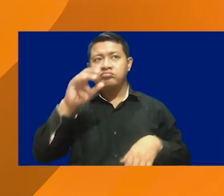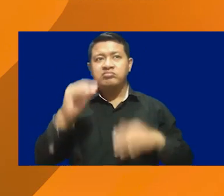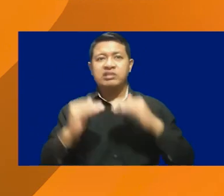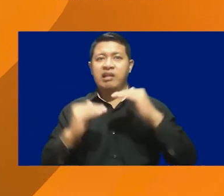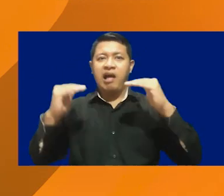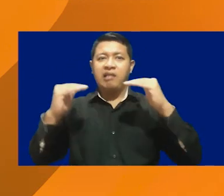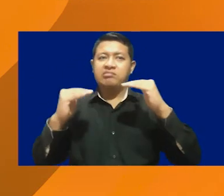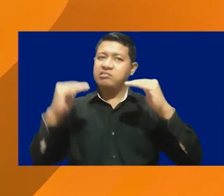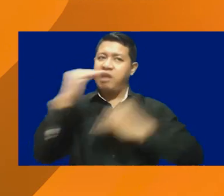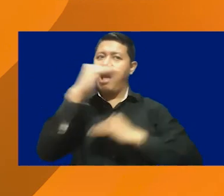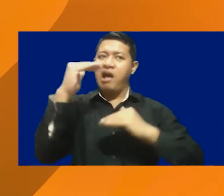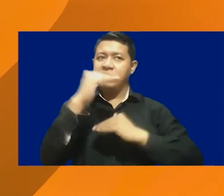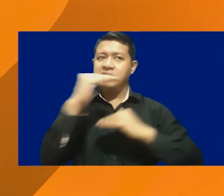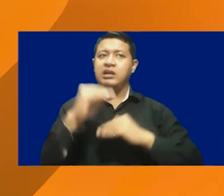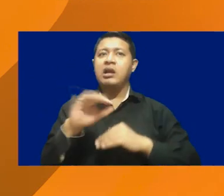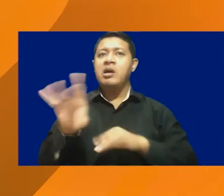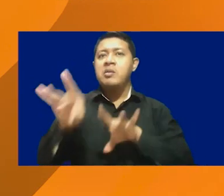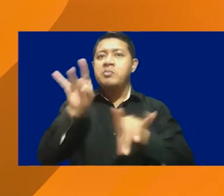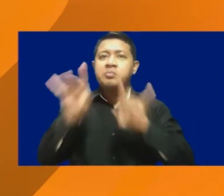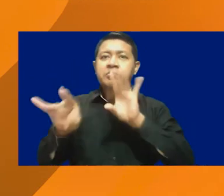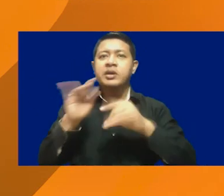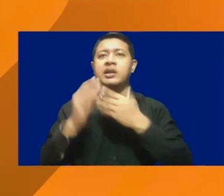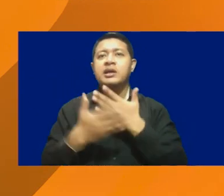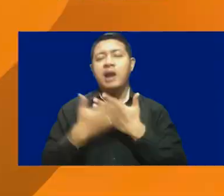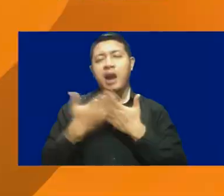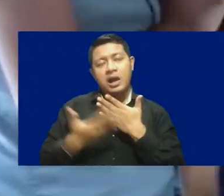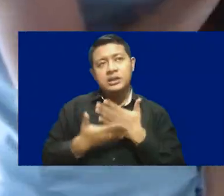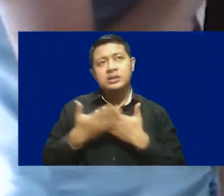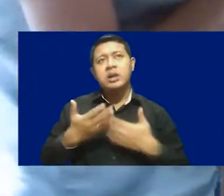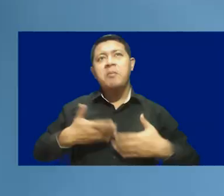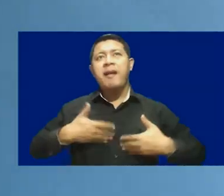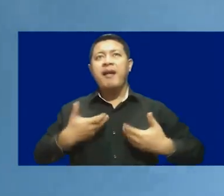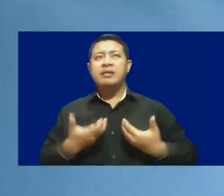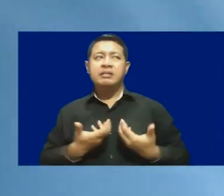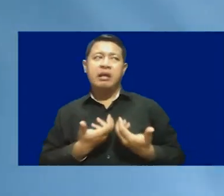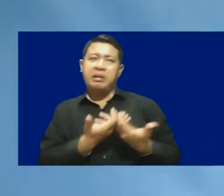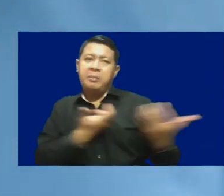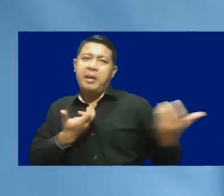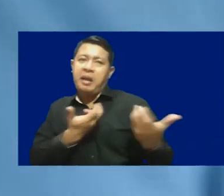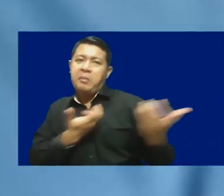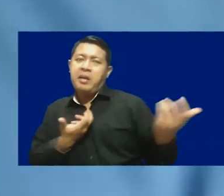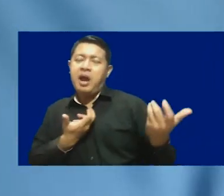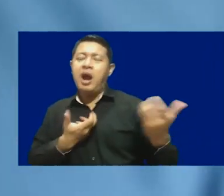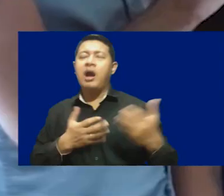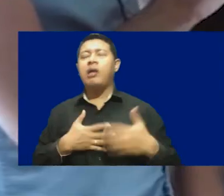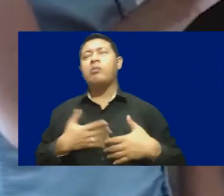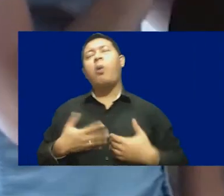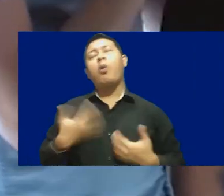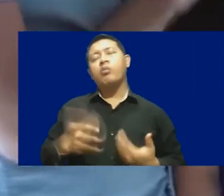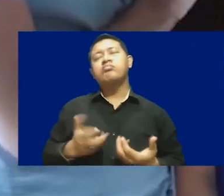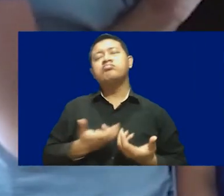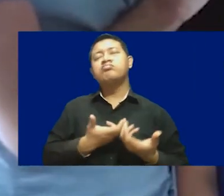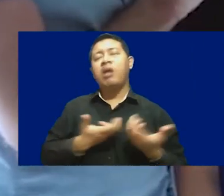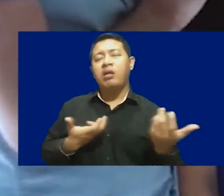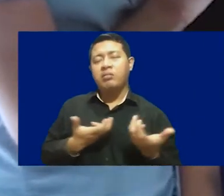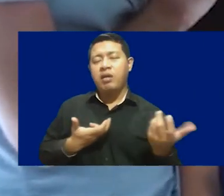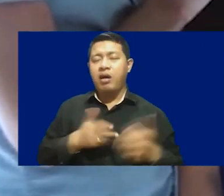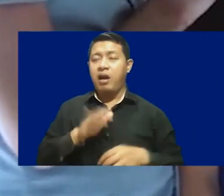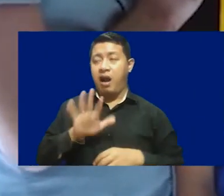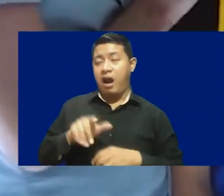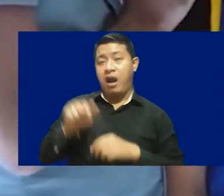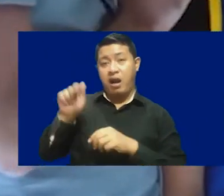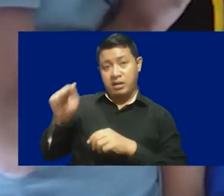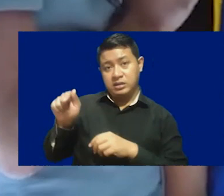pilih kasih, terjadi ketidakadilan. Si remaja ini merasa dibeda-bedakan. Kalau